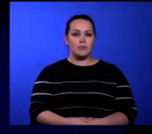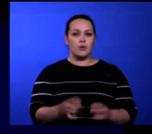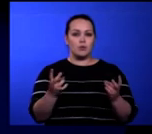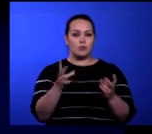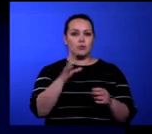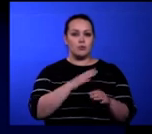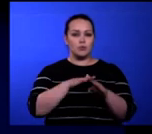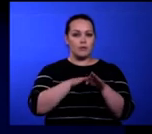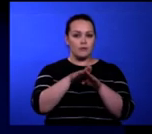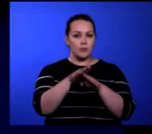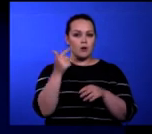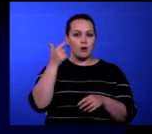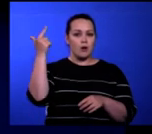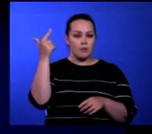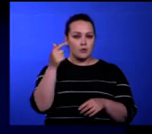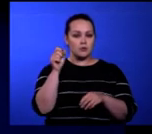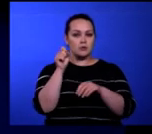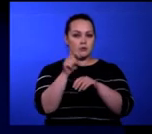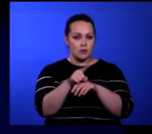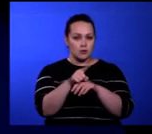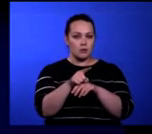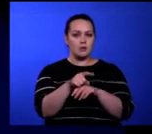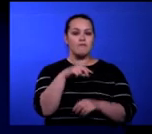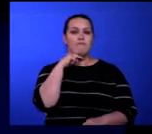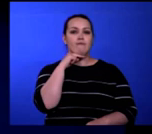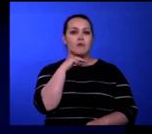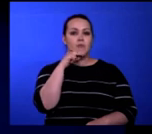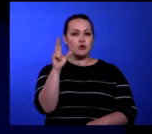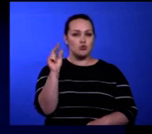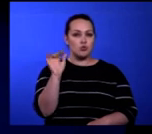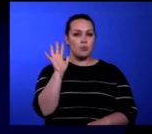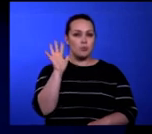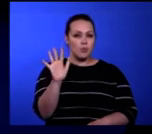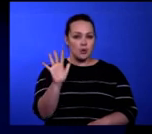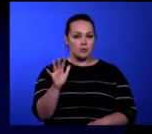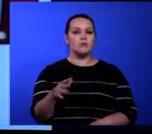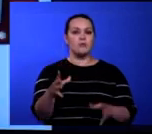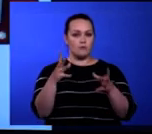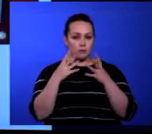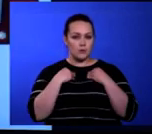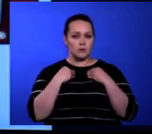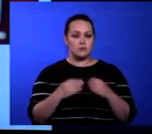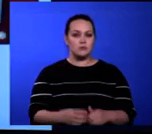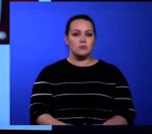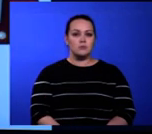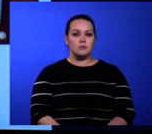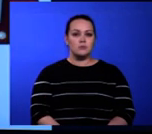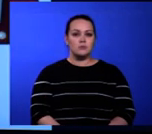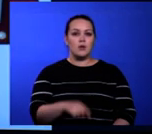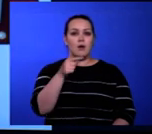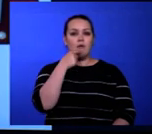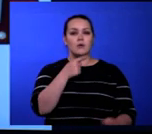выполнить грамматическое задание. Обратите внимание на циферку 5. Давайте сделаем это вместе. Мы